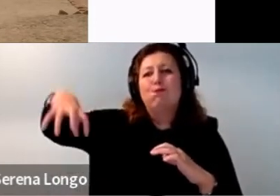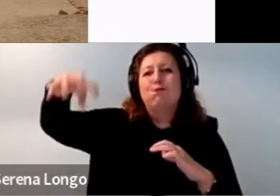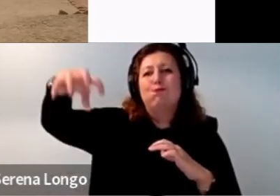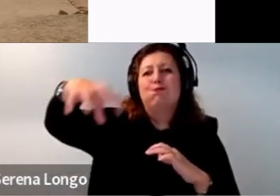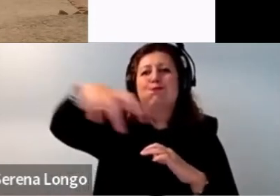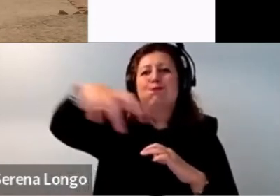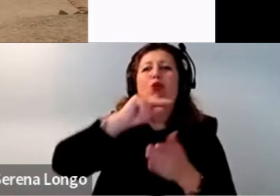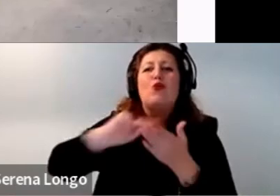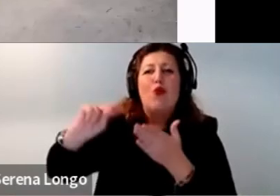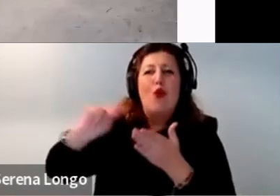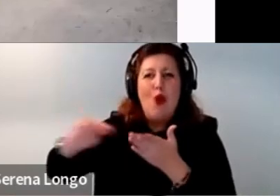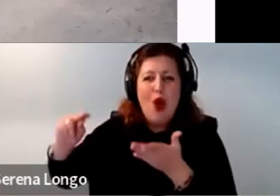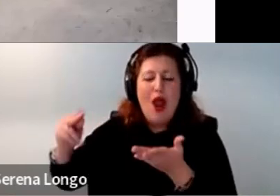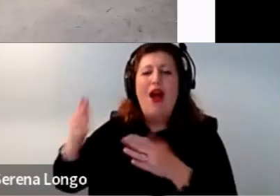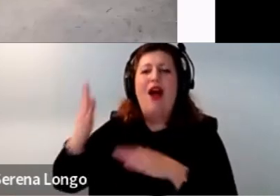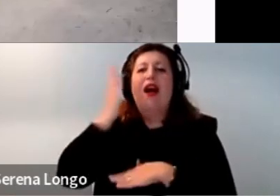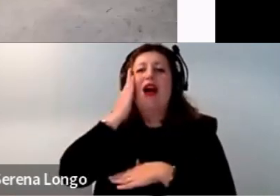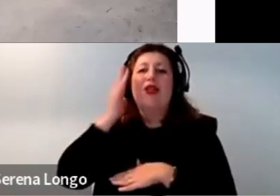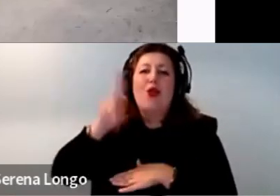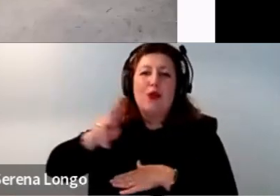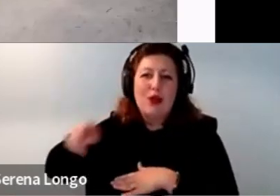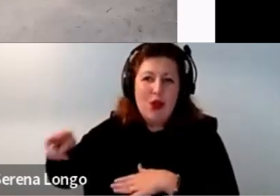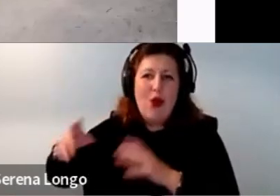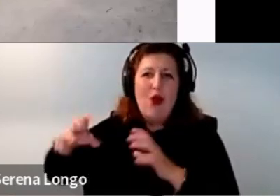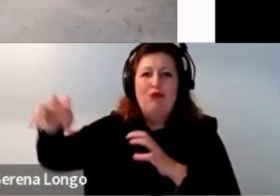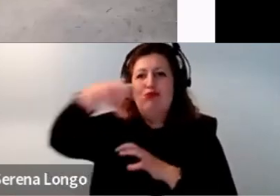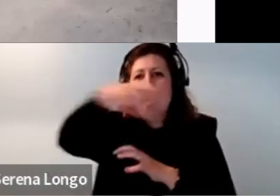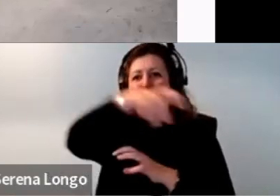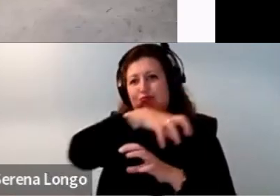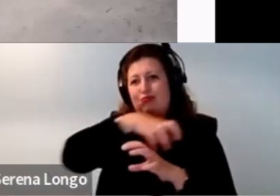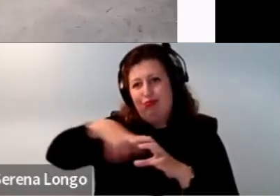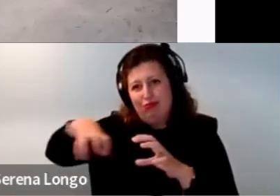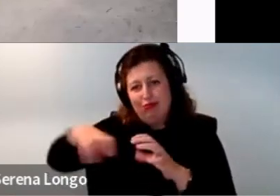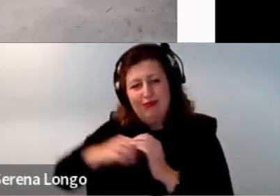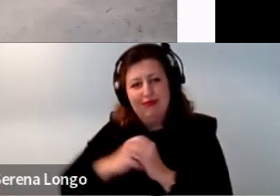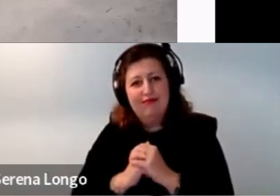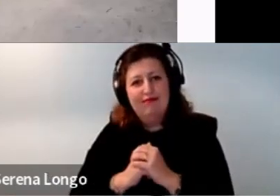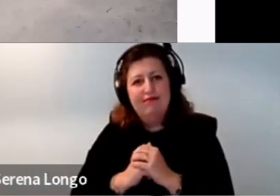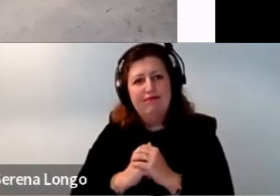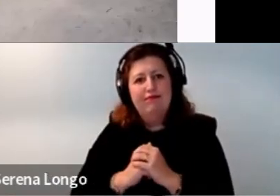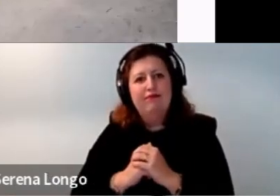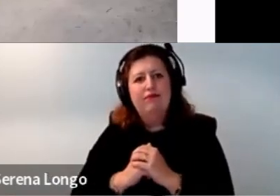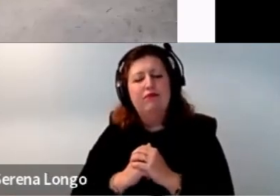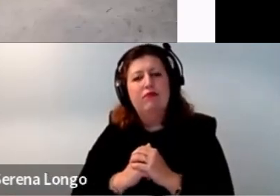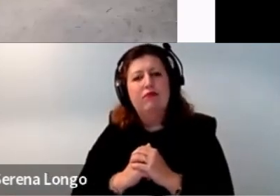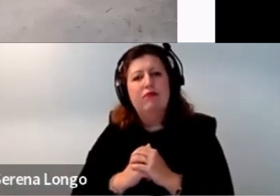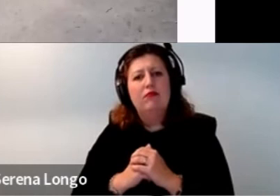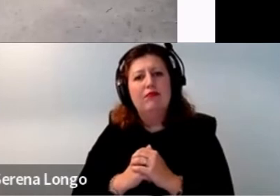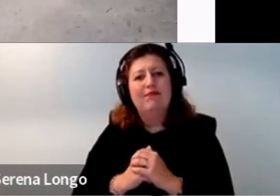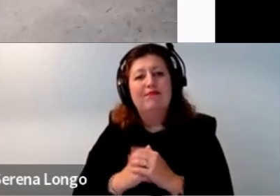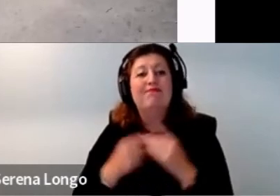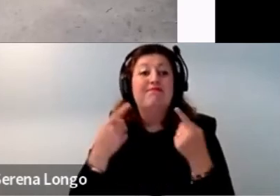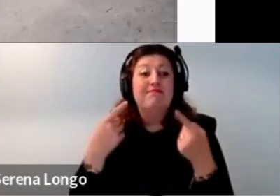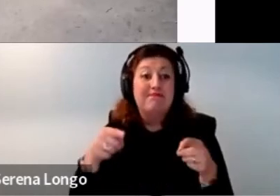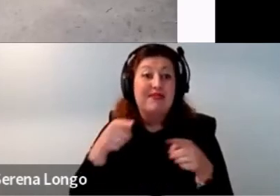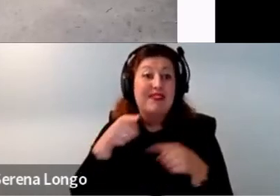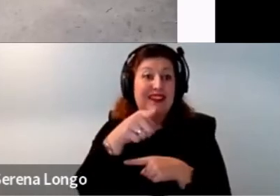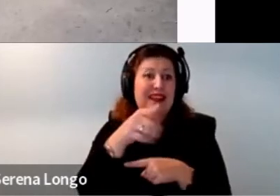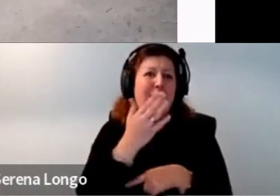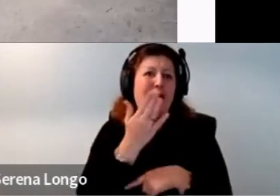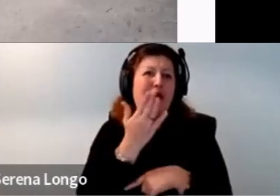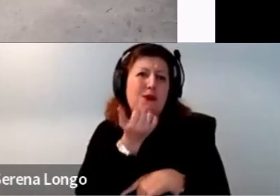i vari edifici scolastici, poi in funzione di quanto la scuola fosse grande. Rispetto alla fruibilità, in cui qui manca una R,